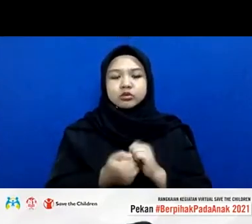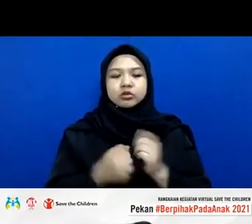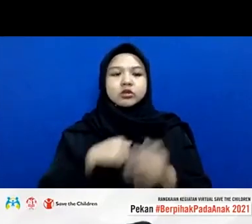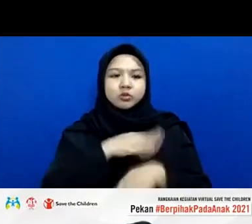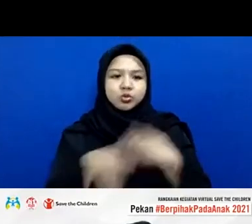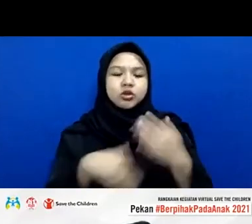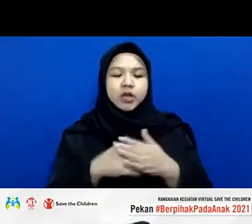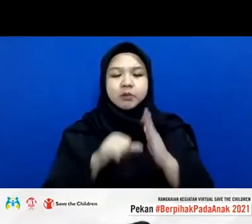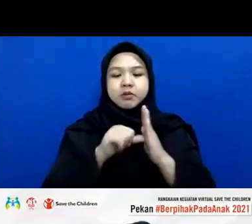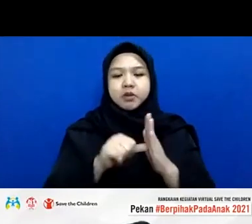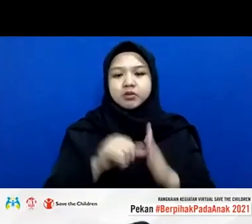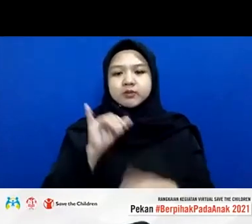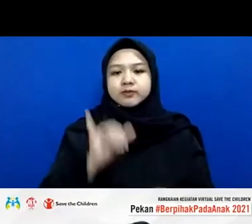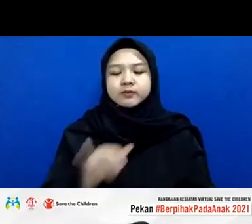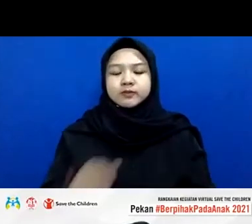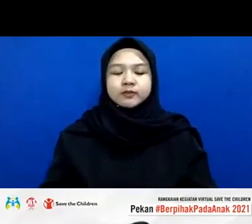membantu. Nah, mungkin tidak, sangat membantu. Dan